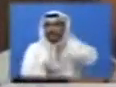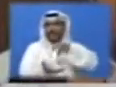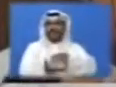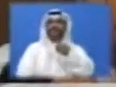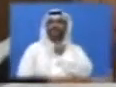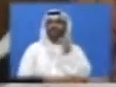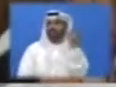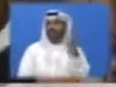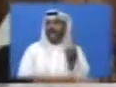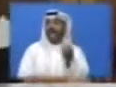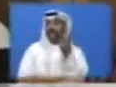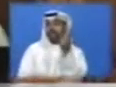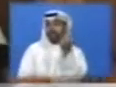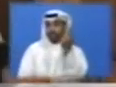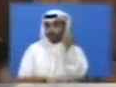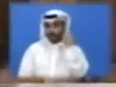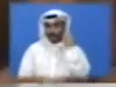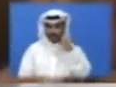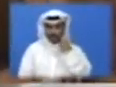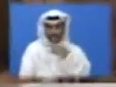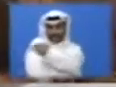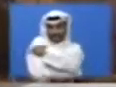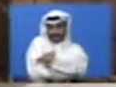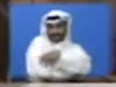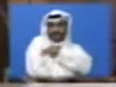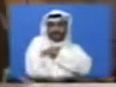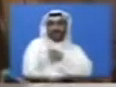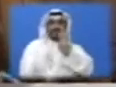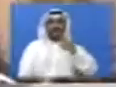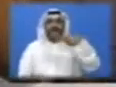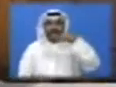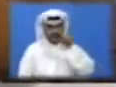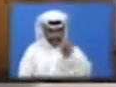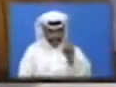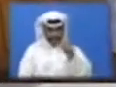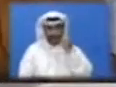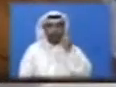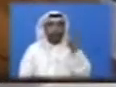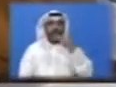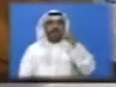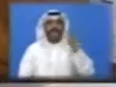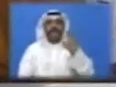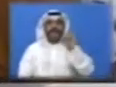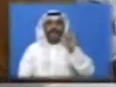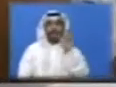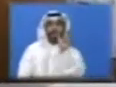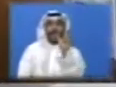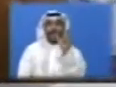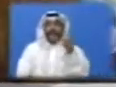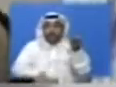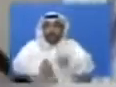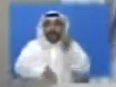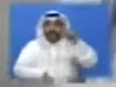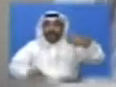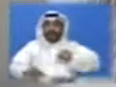تيماء قبل يومين، وهما الرقيب أول سعد العنزي والرقيب أول عبد الله جيرمان، قال إن